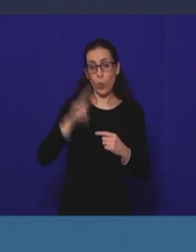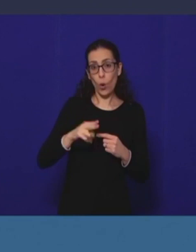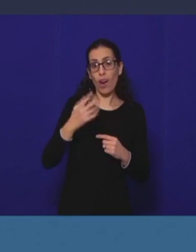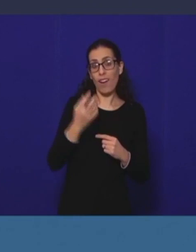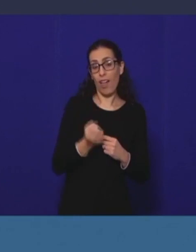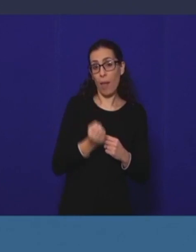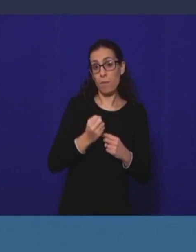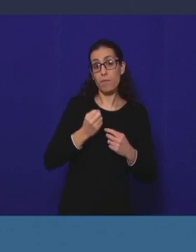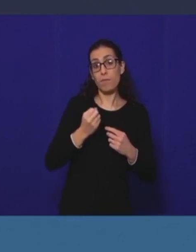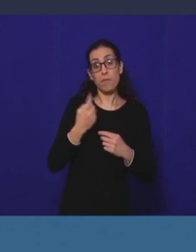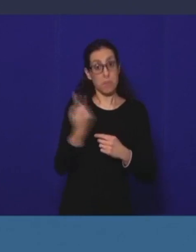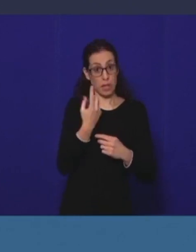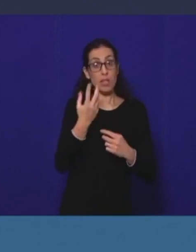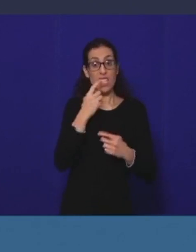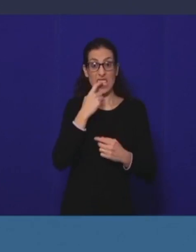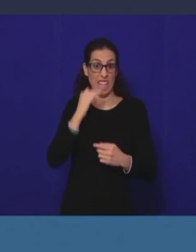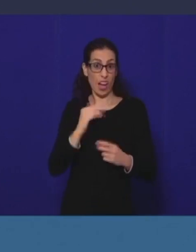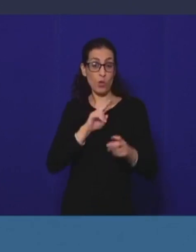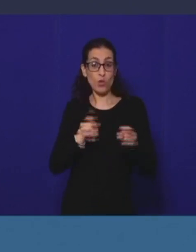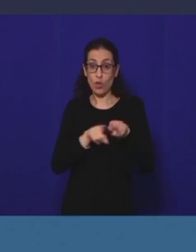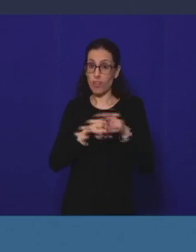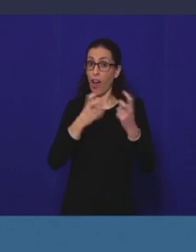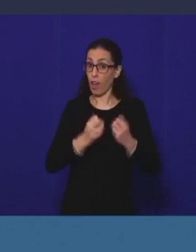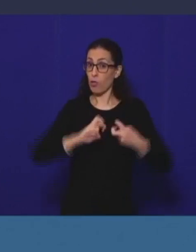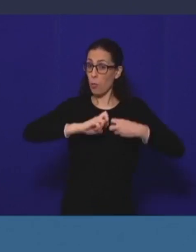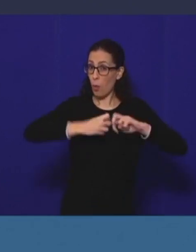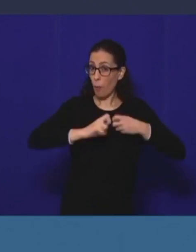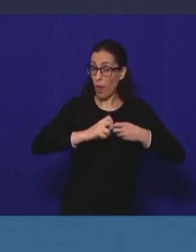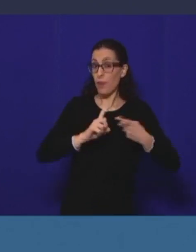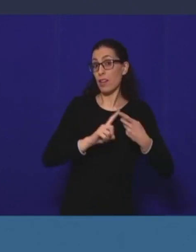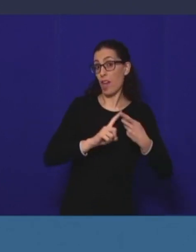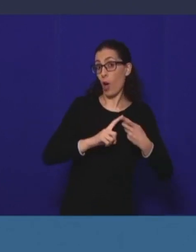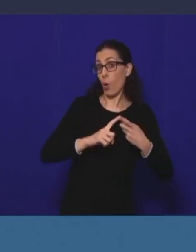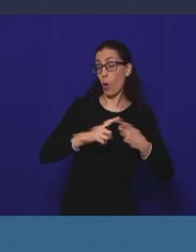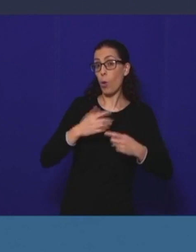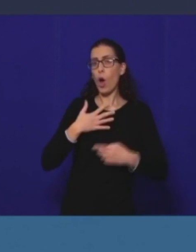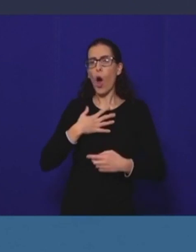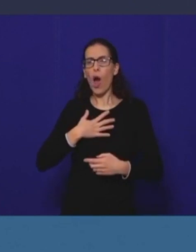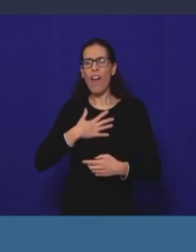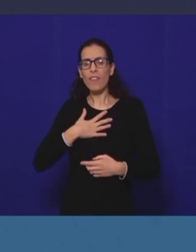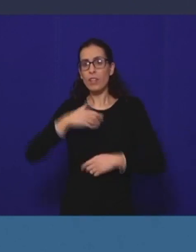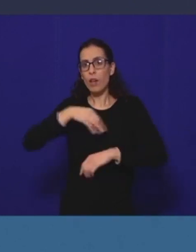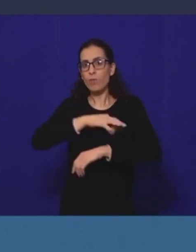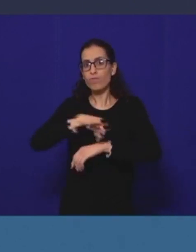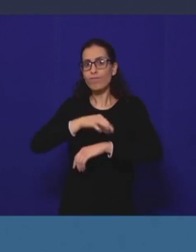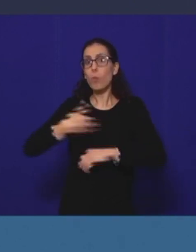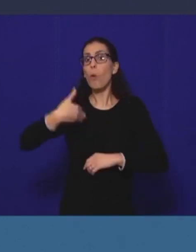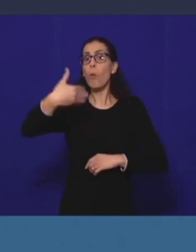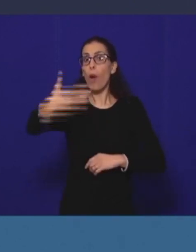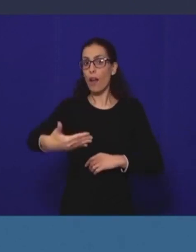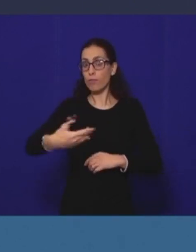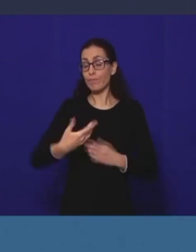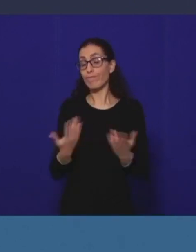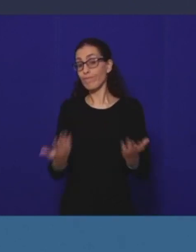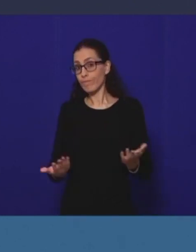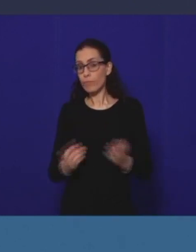komplikazzjonijiet f-izzar Jistaj u kolli kollok long-koll simptoms li jinti jistaj kollok simptomi wara Pero u koll għandek ċans li